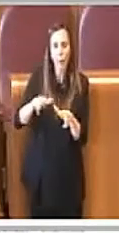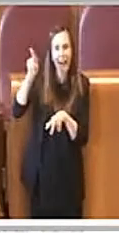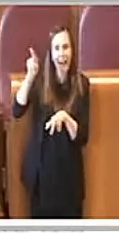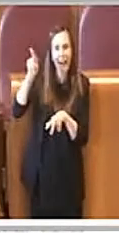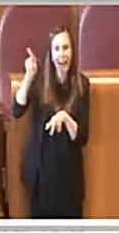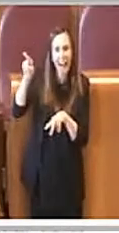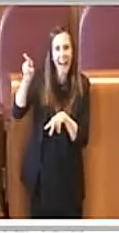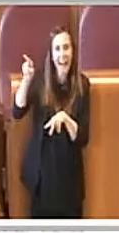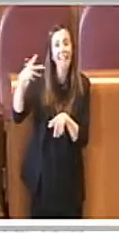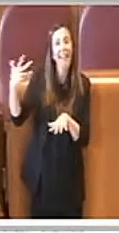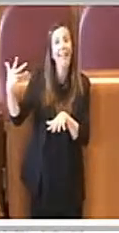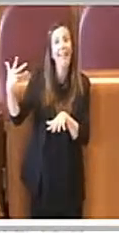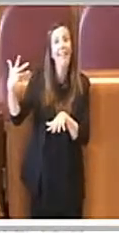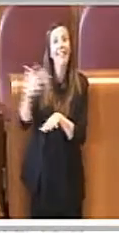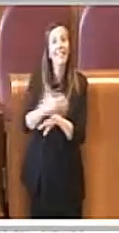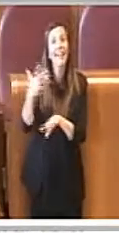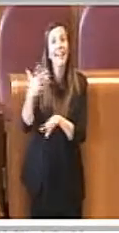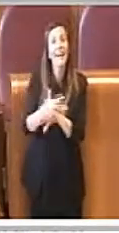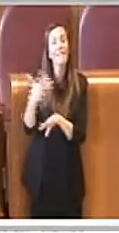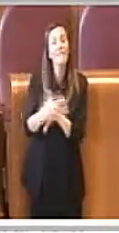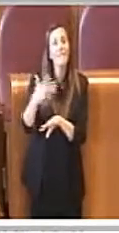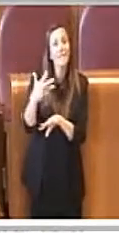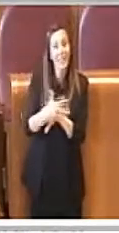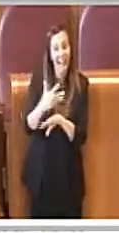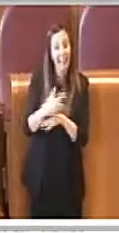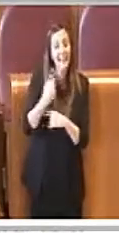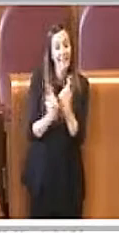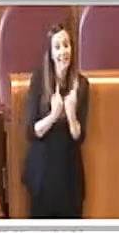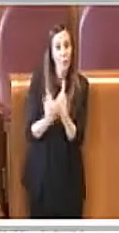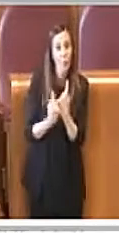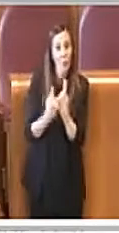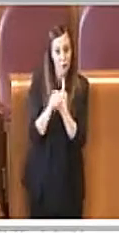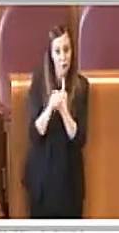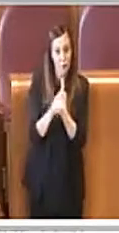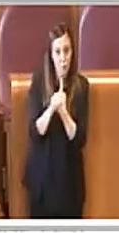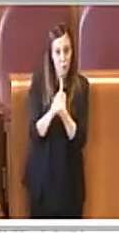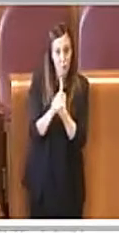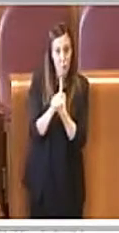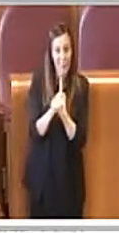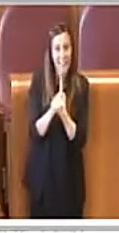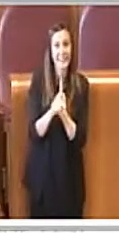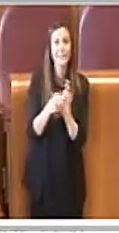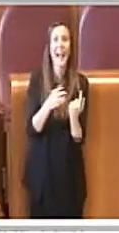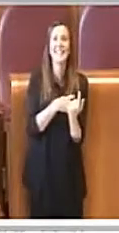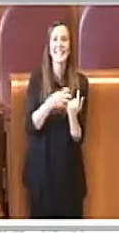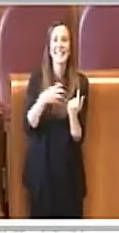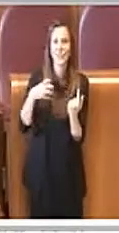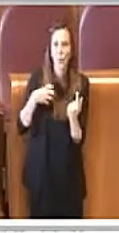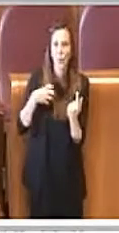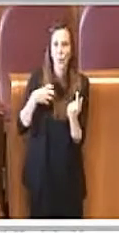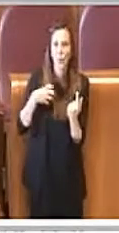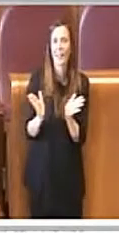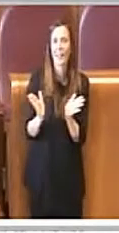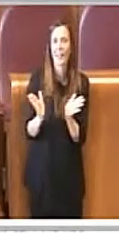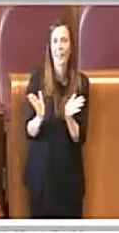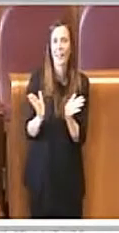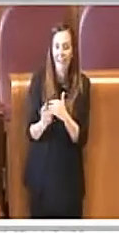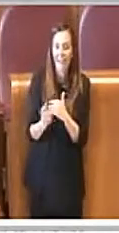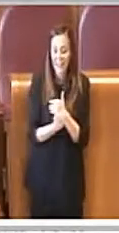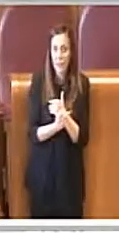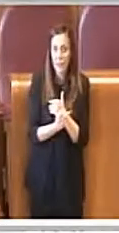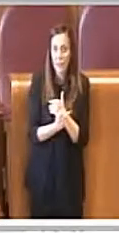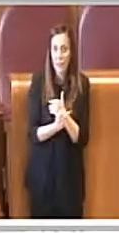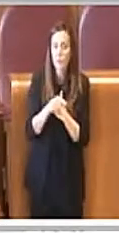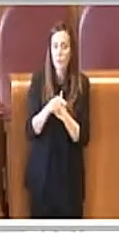diciamo interviene in merito alla questione, laddove l'assessorato e il dipartimento si sono